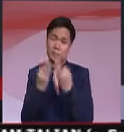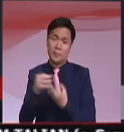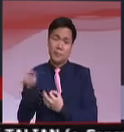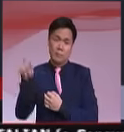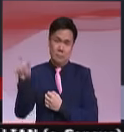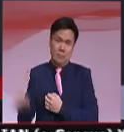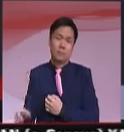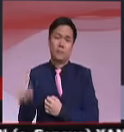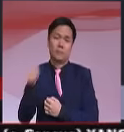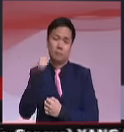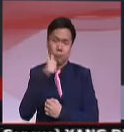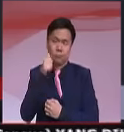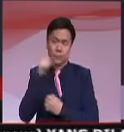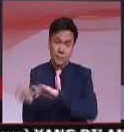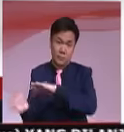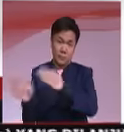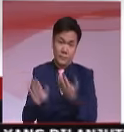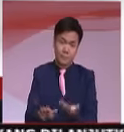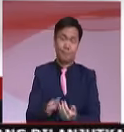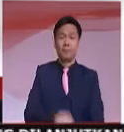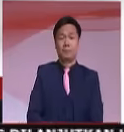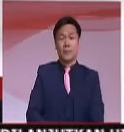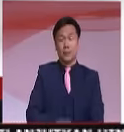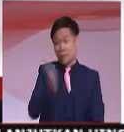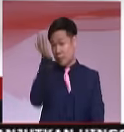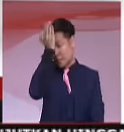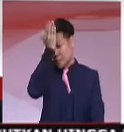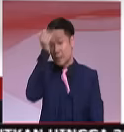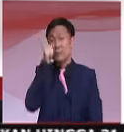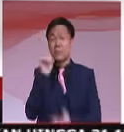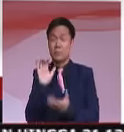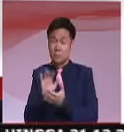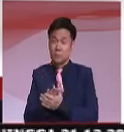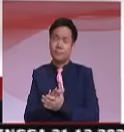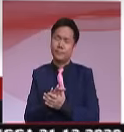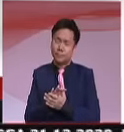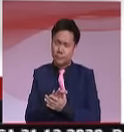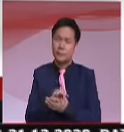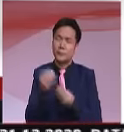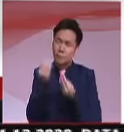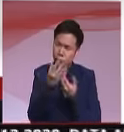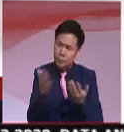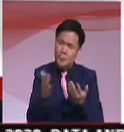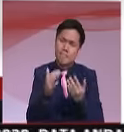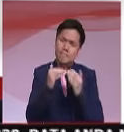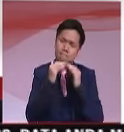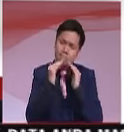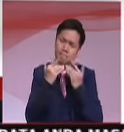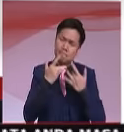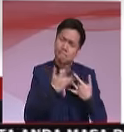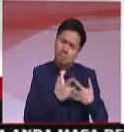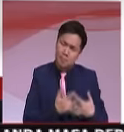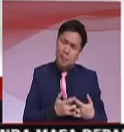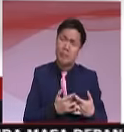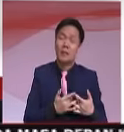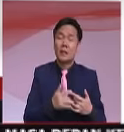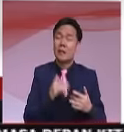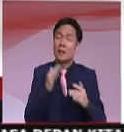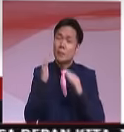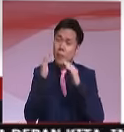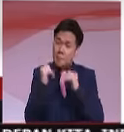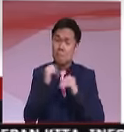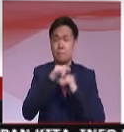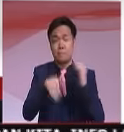tundraha vaginda berdua turut mentahirkan rasa sedih dengan berita tersebut dan berharap agar seluruh ahli